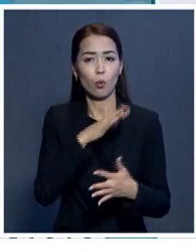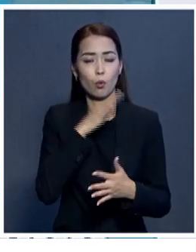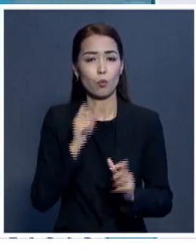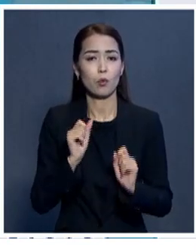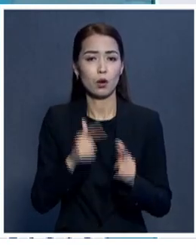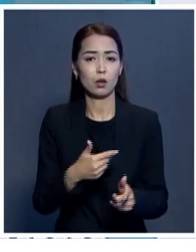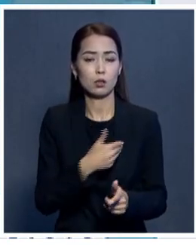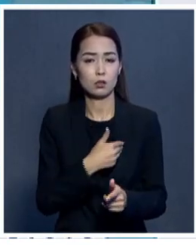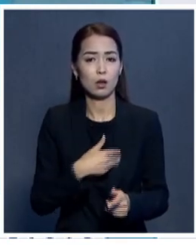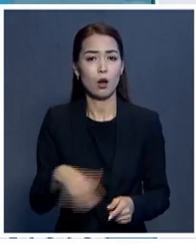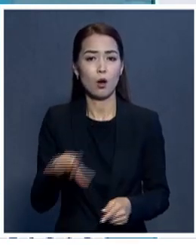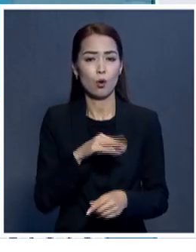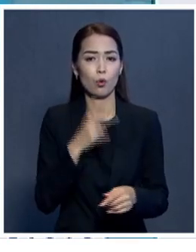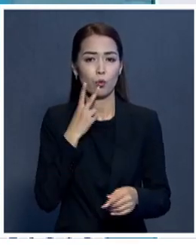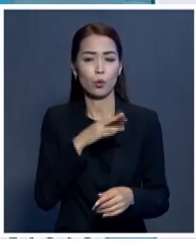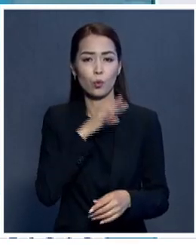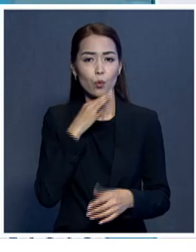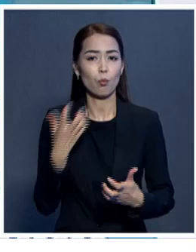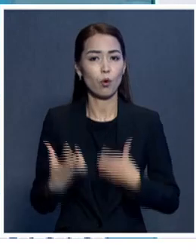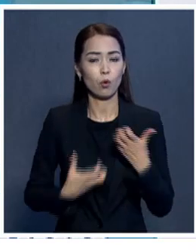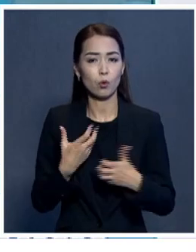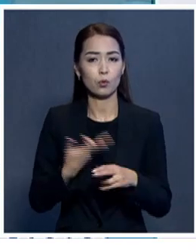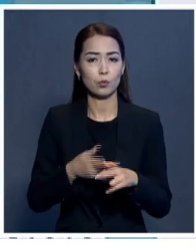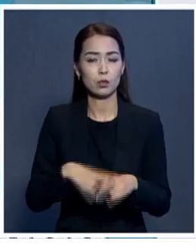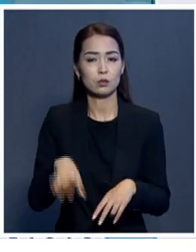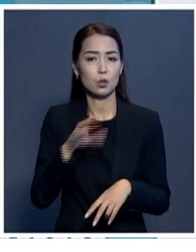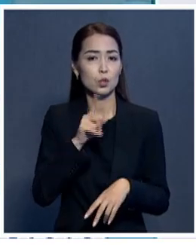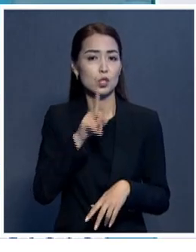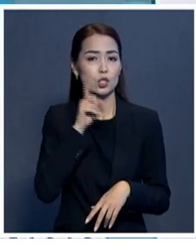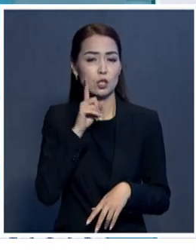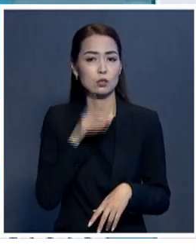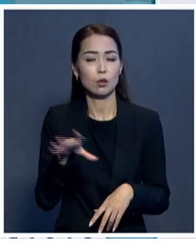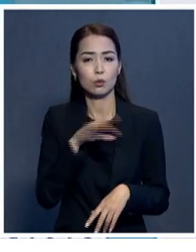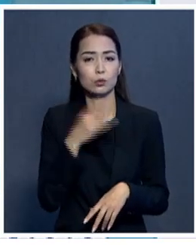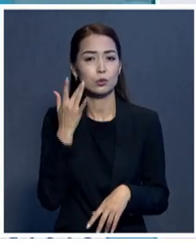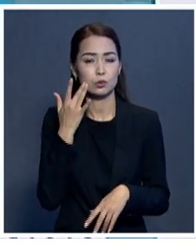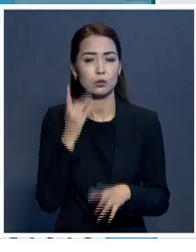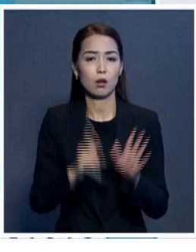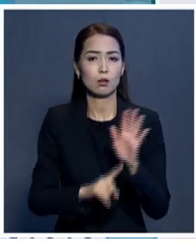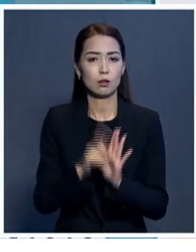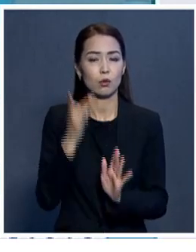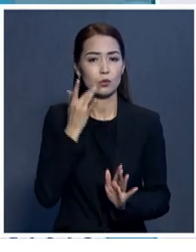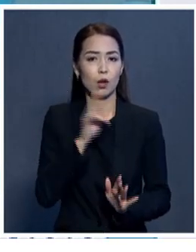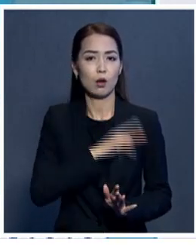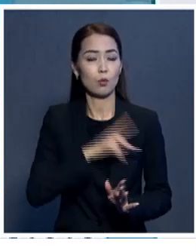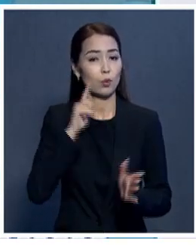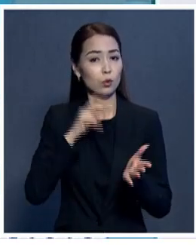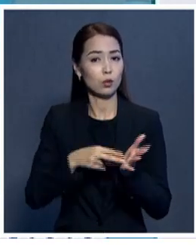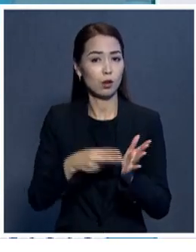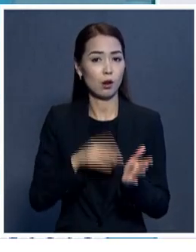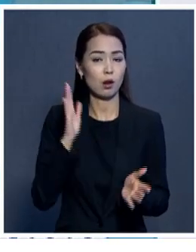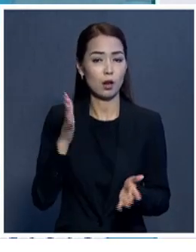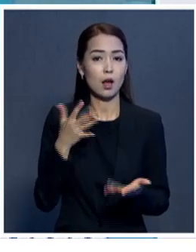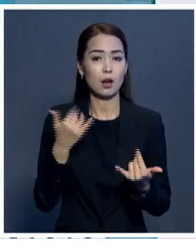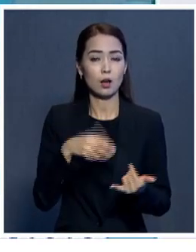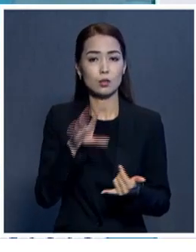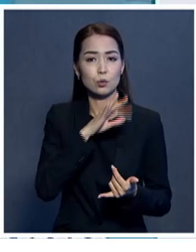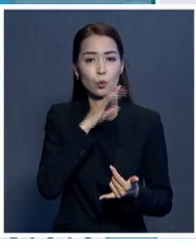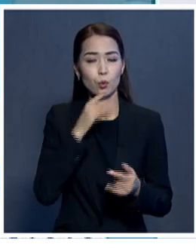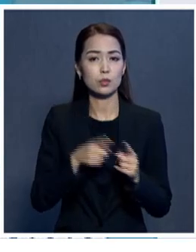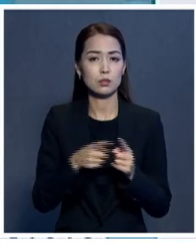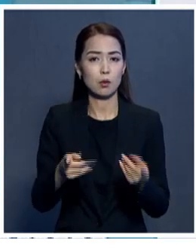бірақ олардың қорқыныштары басым. Сонымен қатар жастар көбінесе сауда қызмет көрсету саласын таңдайды. Алайда қазір бұдан басқа да көптеген бағыт